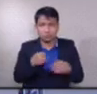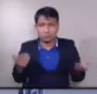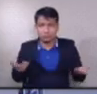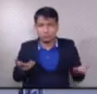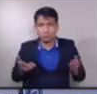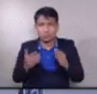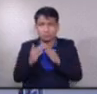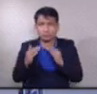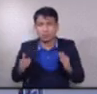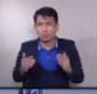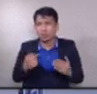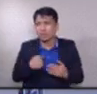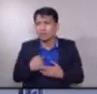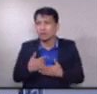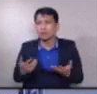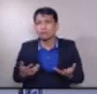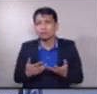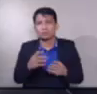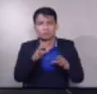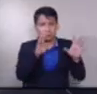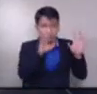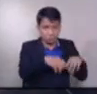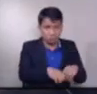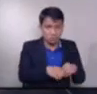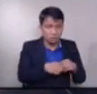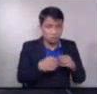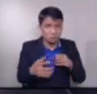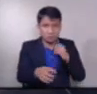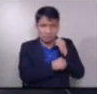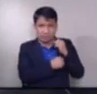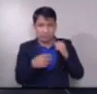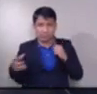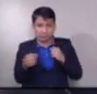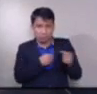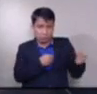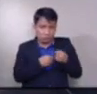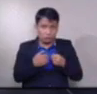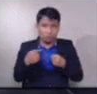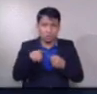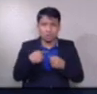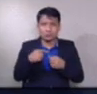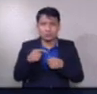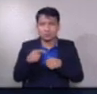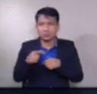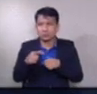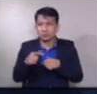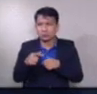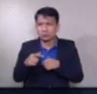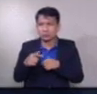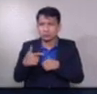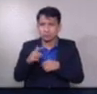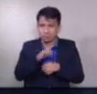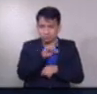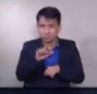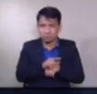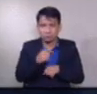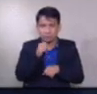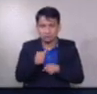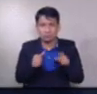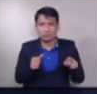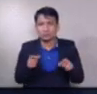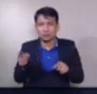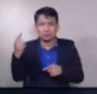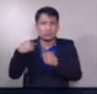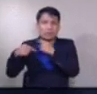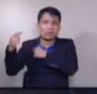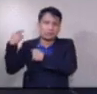titira? So if you grab our land, you grab everything about us. Hindi lang yan ancestral domain. Ha? That's the rest of the issues of the